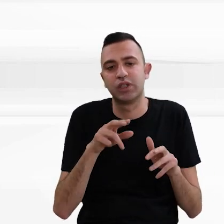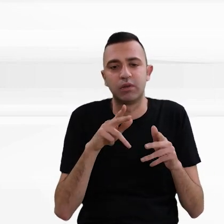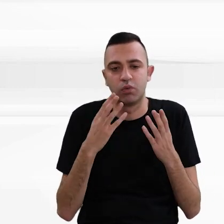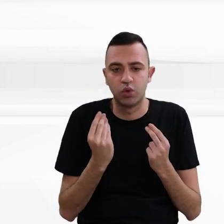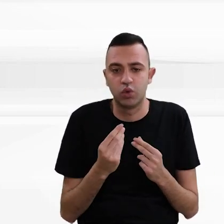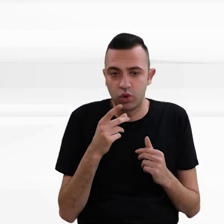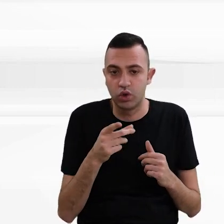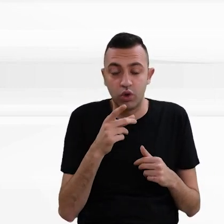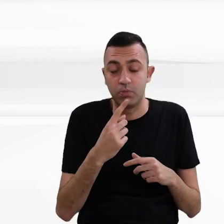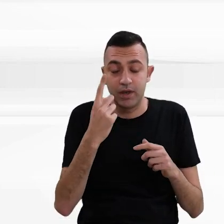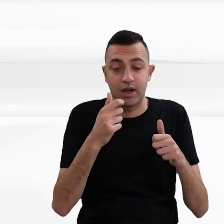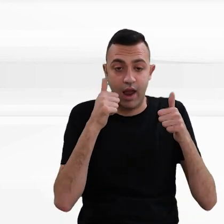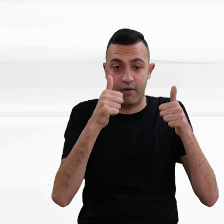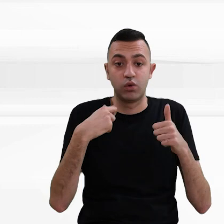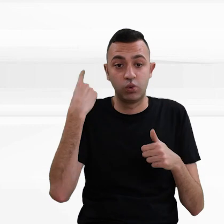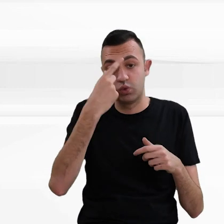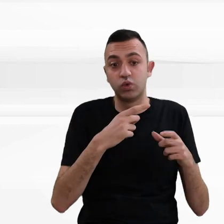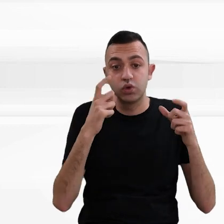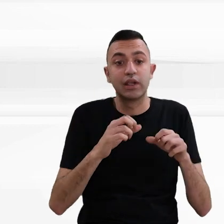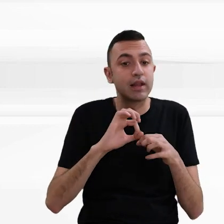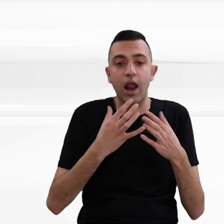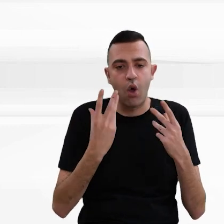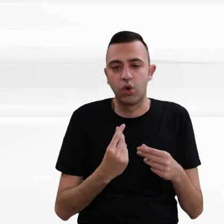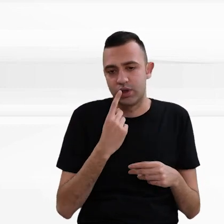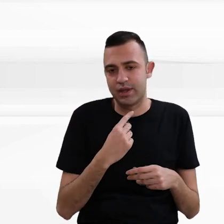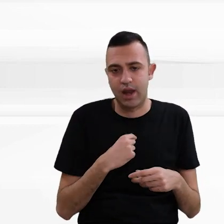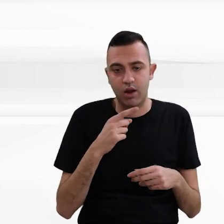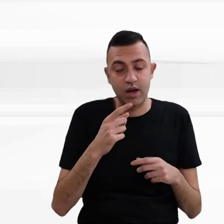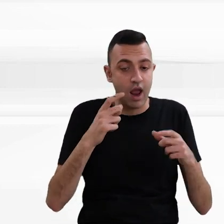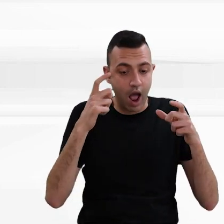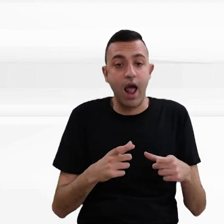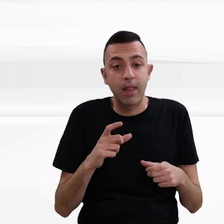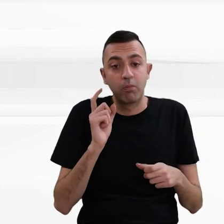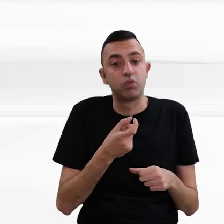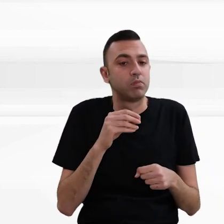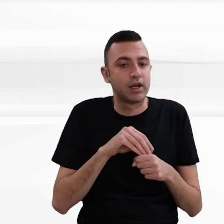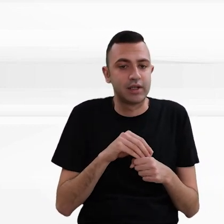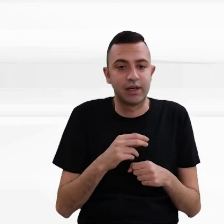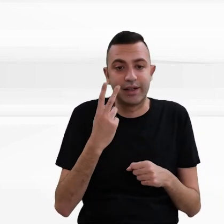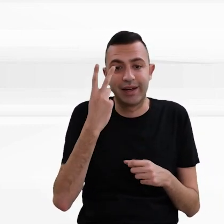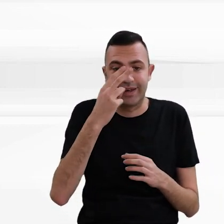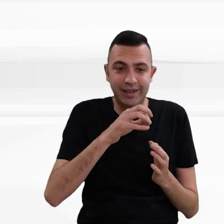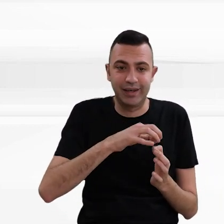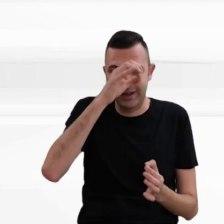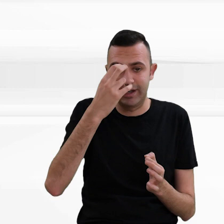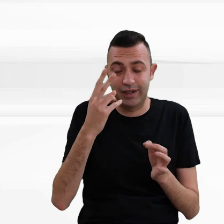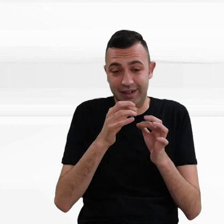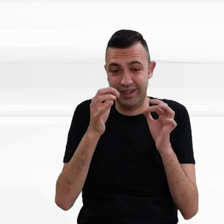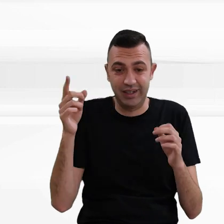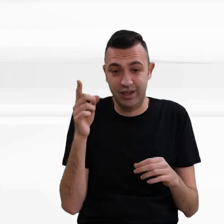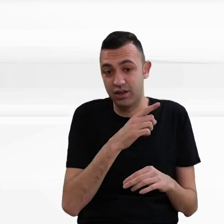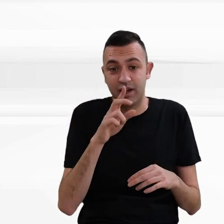istemişti bu afişin bir yüzün alanı en fazla ne olur demişti o halde alanında bulmak için iki kenar uzunluğunu